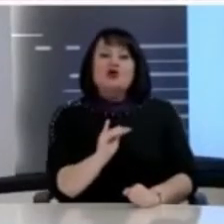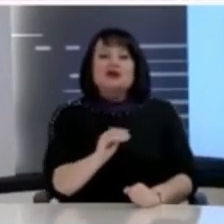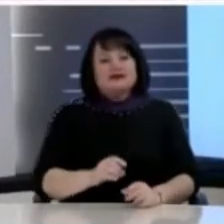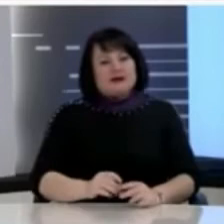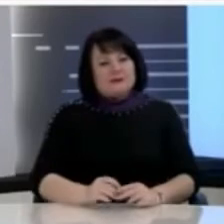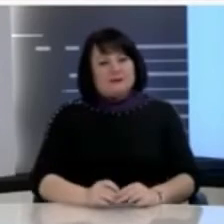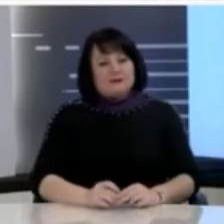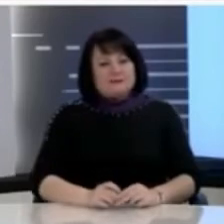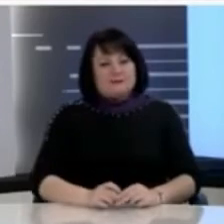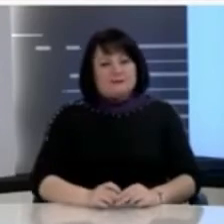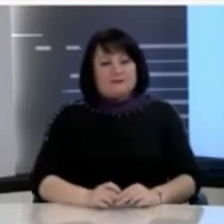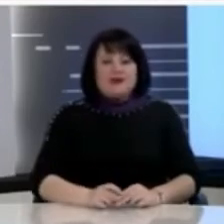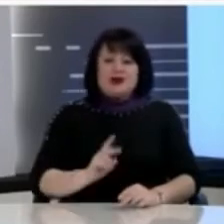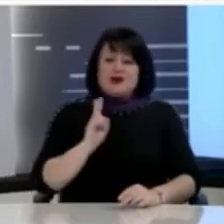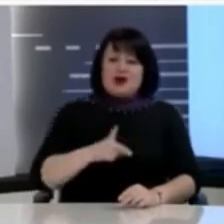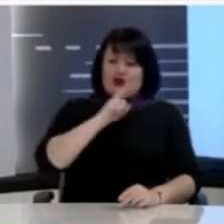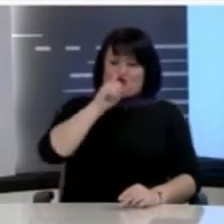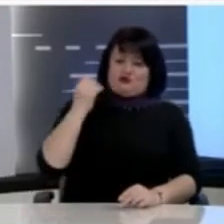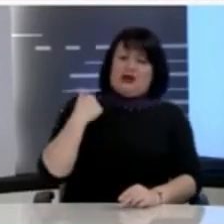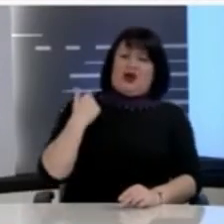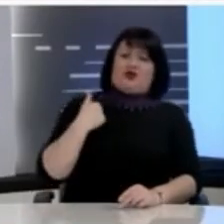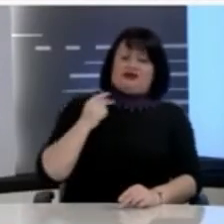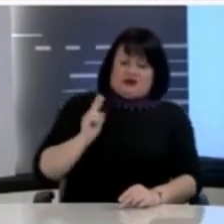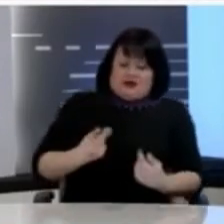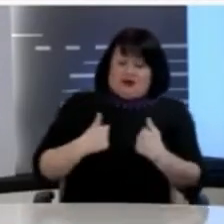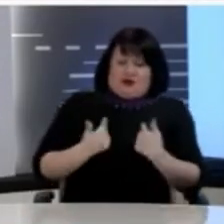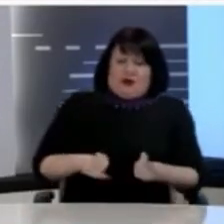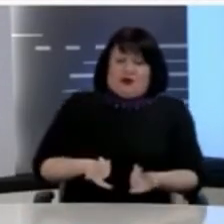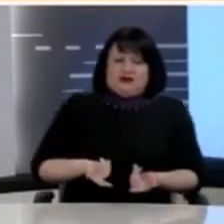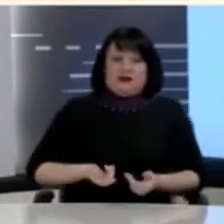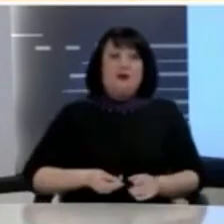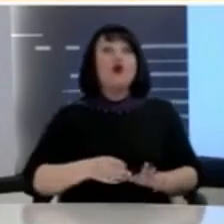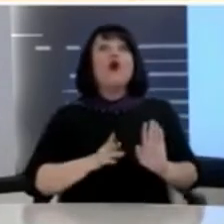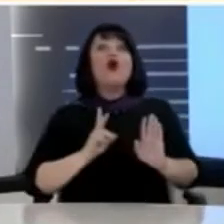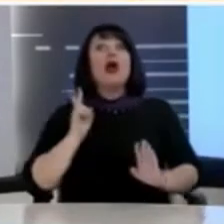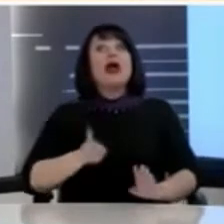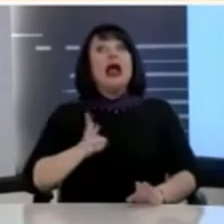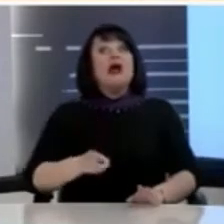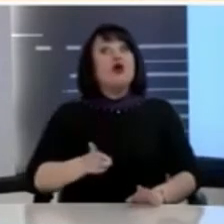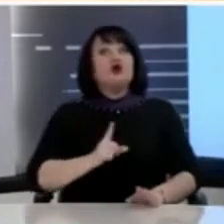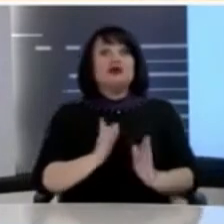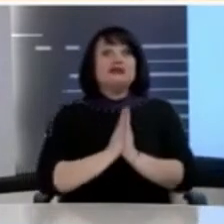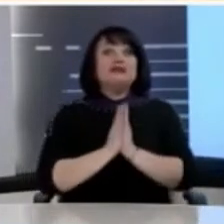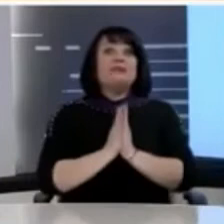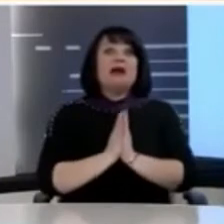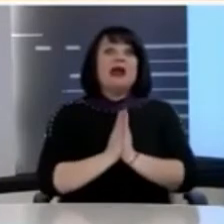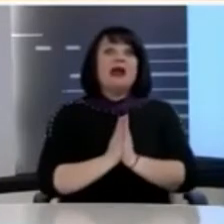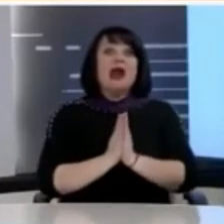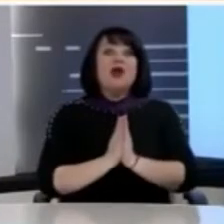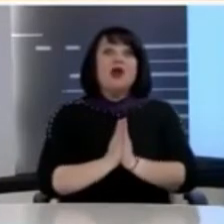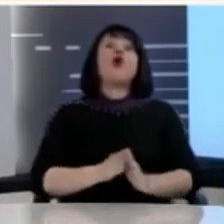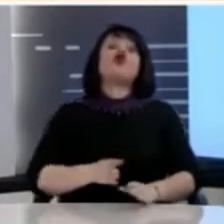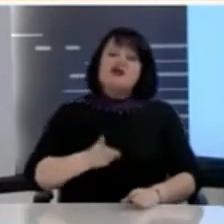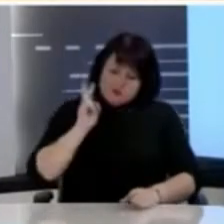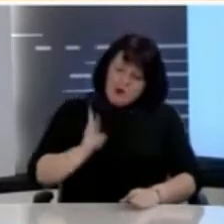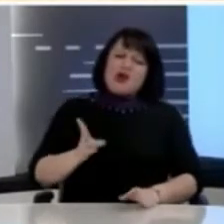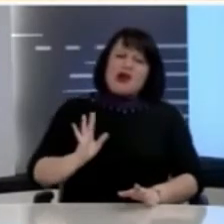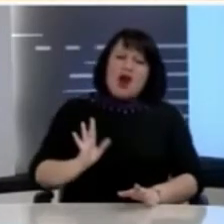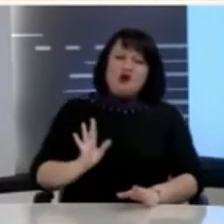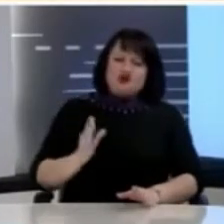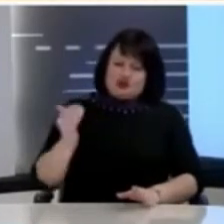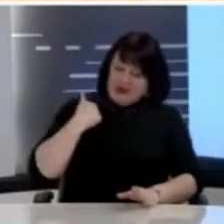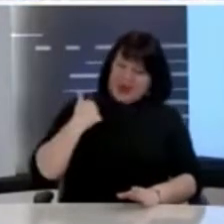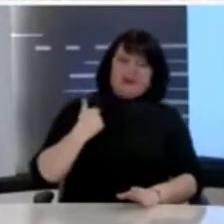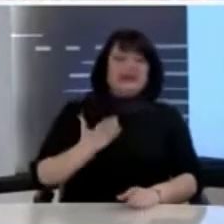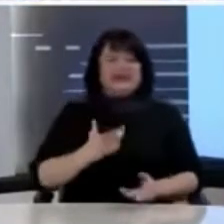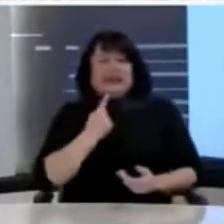Δεν σας πίεσα καθόλου. Κακώς ρωτήσατε τότε. Αλίμονο. Κακώς ρωτήσατε. Όχι, το κακώς, παρακαλώ πολύ. Δεν το παίρνω πίσω. Κάκιστα ρωτήσατε.